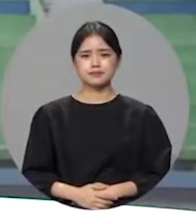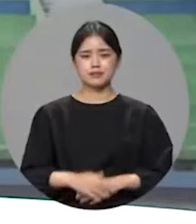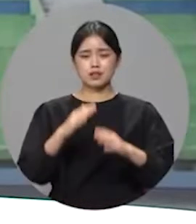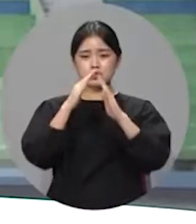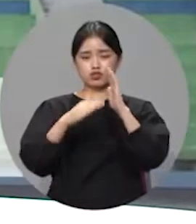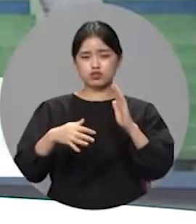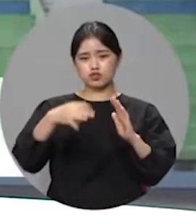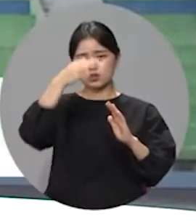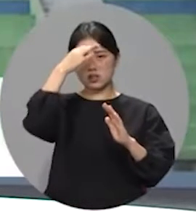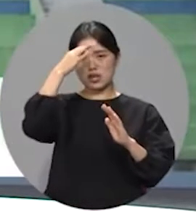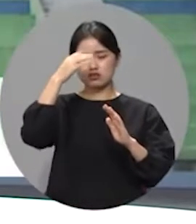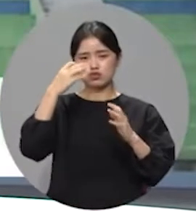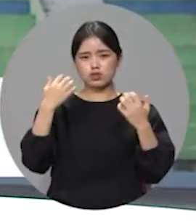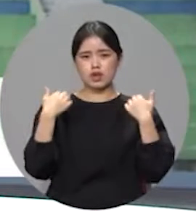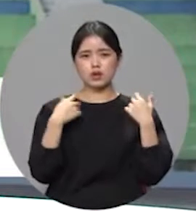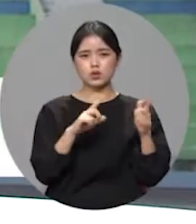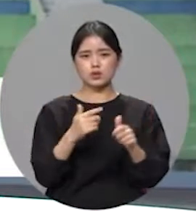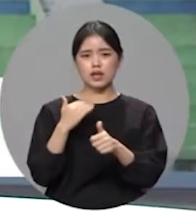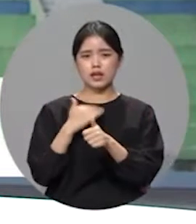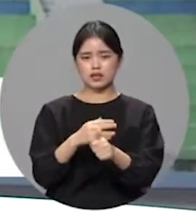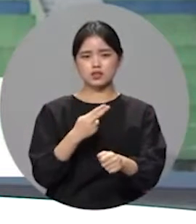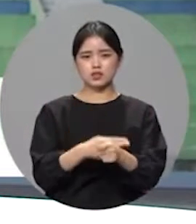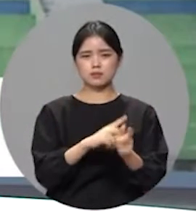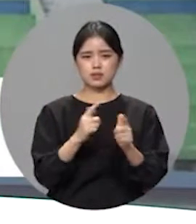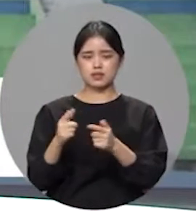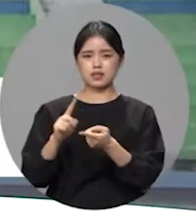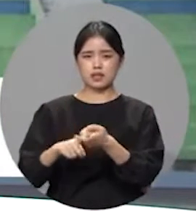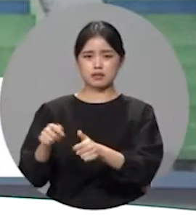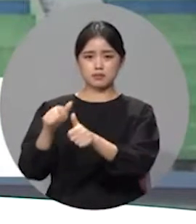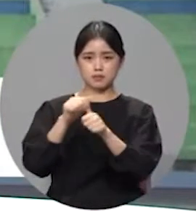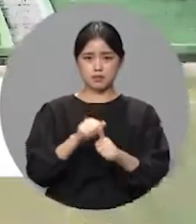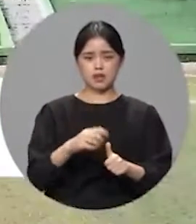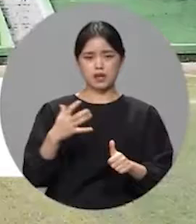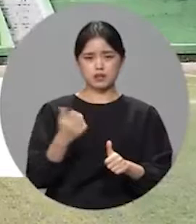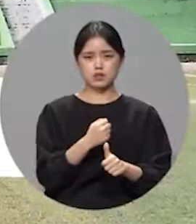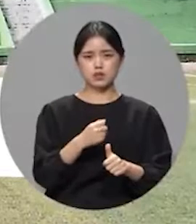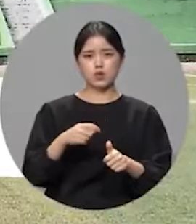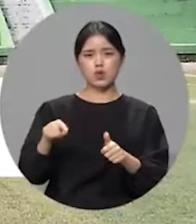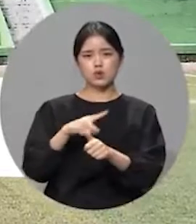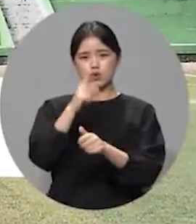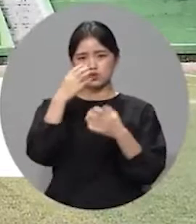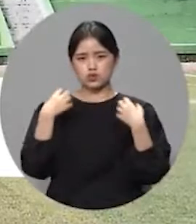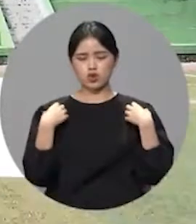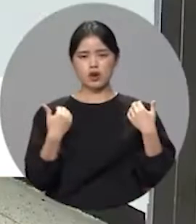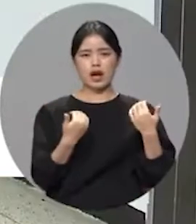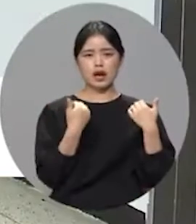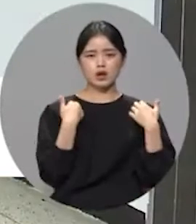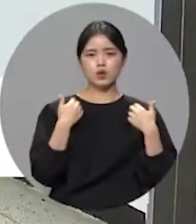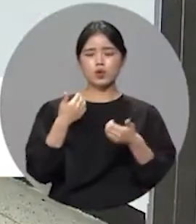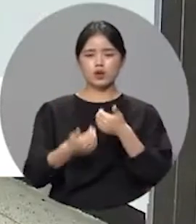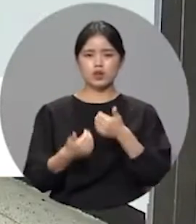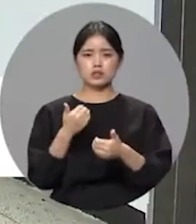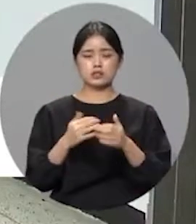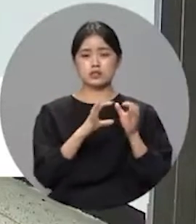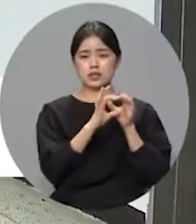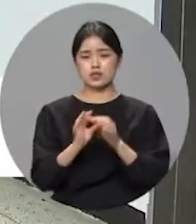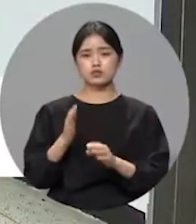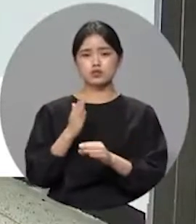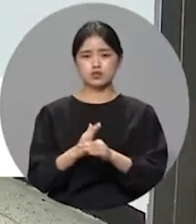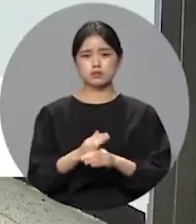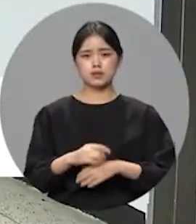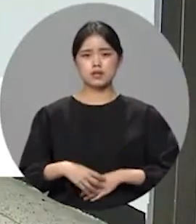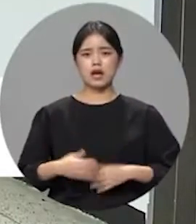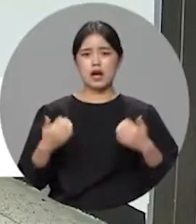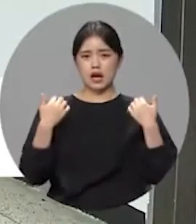전주 예술 중고 헤즈 교사들의 복직 을 둘러싸고 학교 법인과 전북 교육청 사이에 갈등이 깊어지고 있습니다